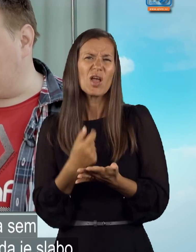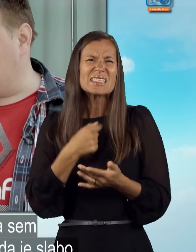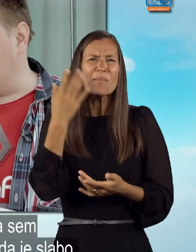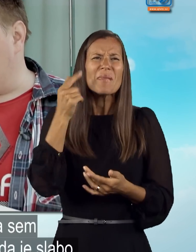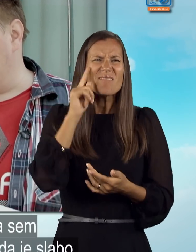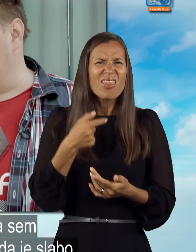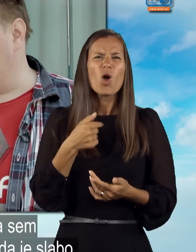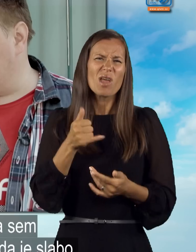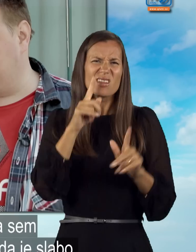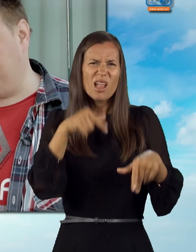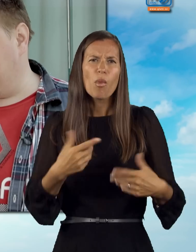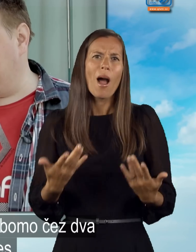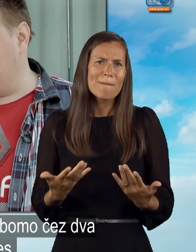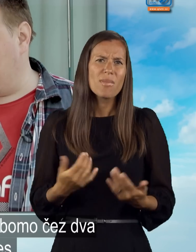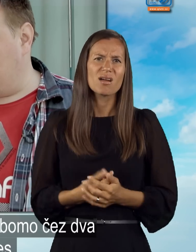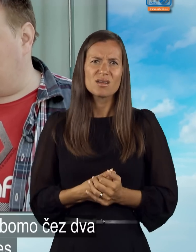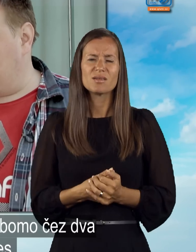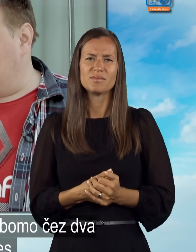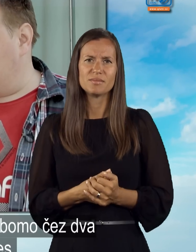izvedel. Vedel sem, da je slabo, ampak